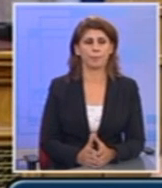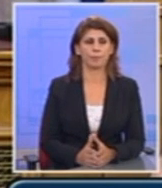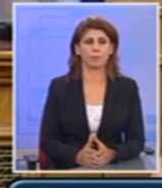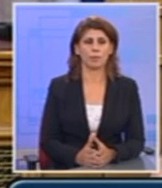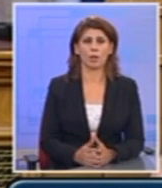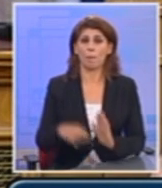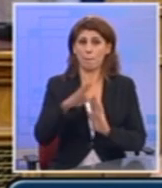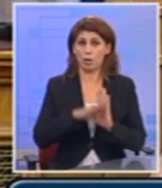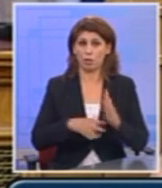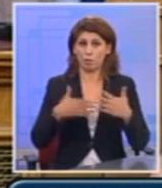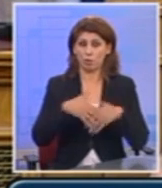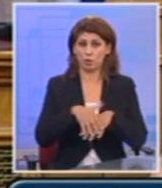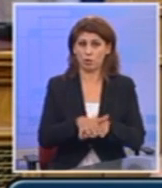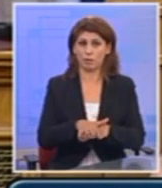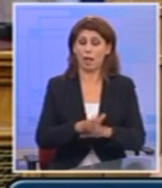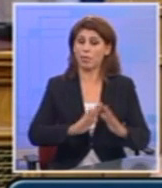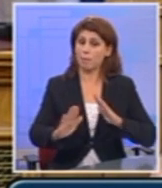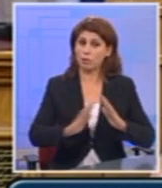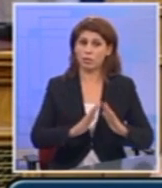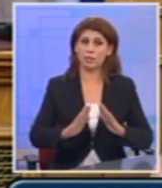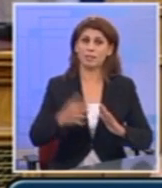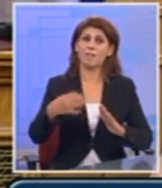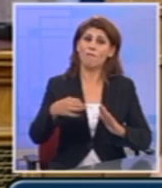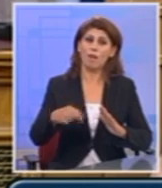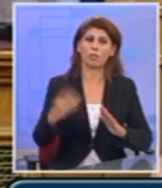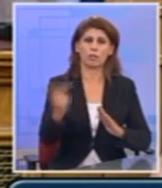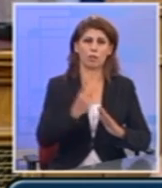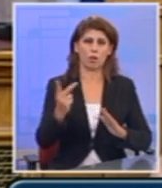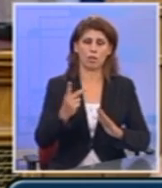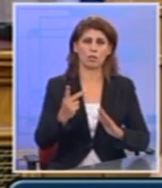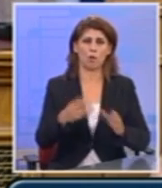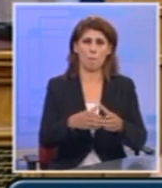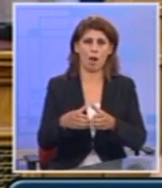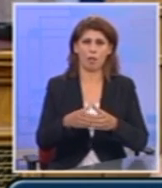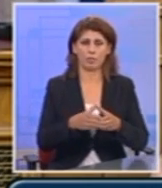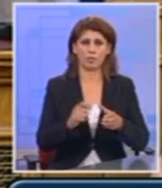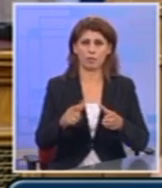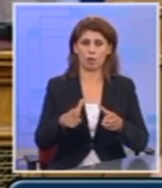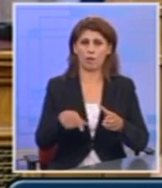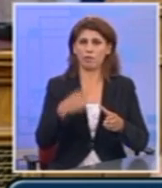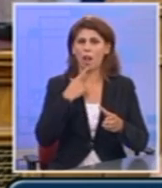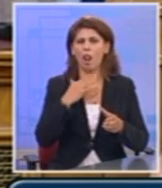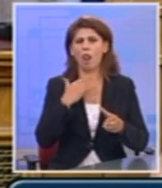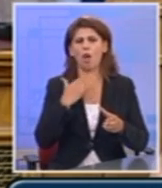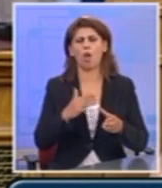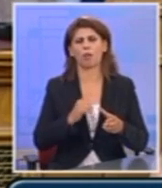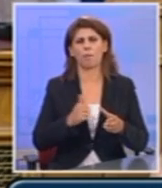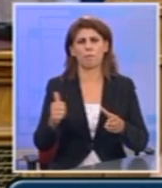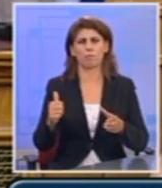πρόγραμμα προσαρμογής θα προστάτευε τις ευάλωτες κοινωνικές ομάδες και τους φτωχούς αυτά ήταν λόγια